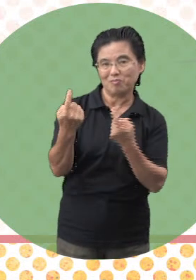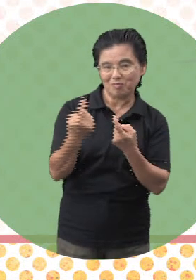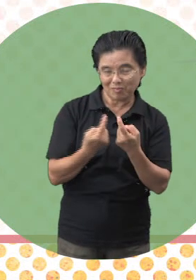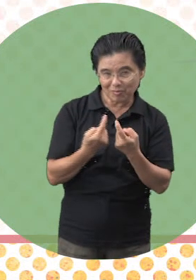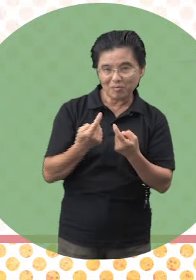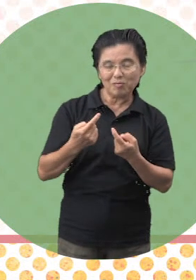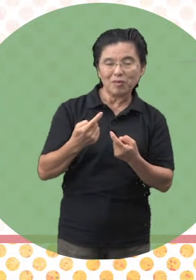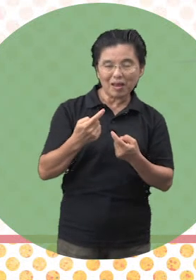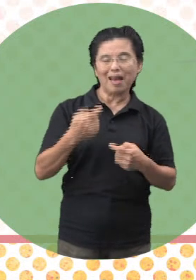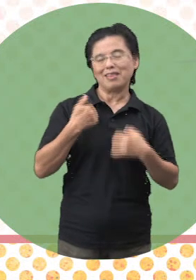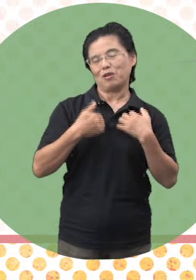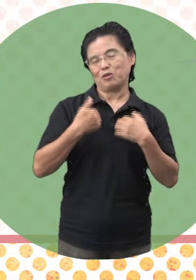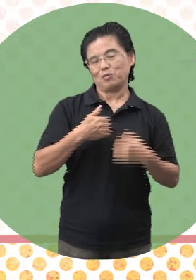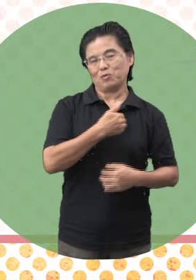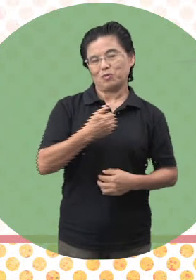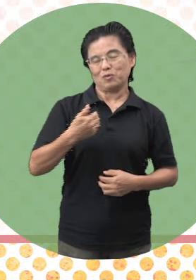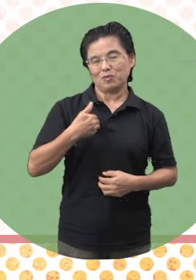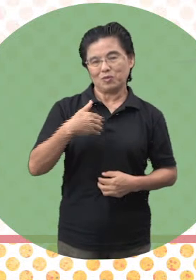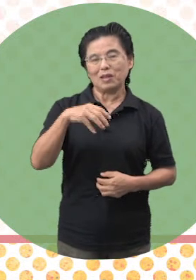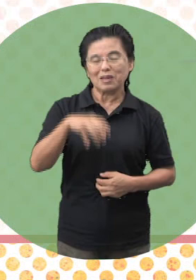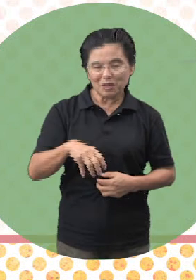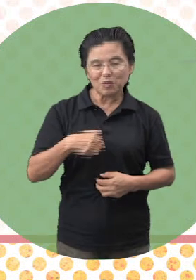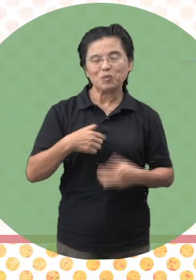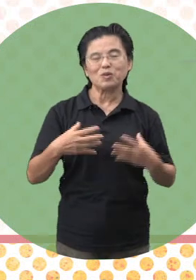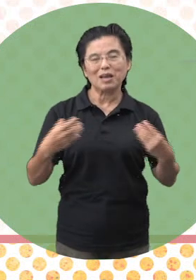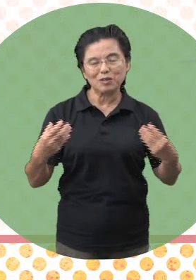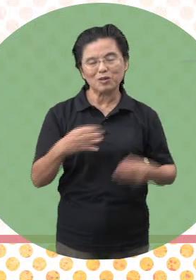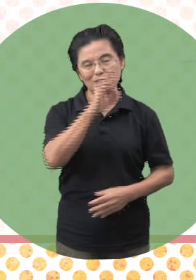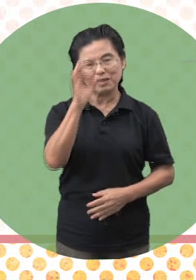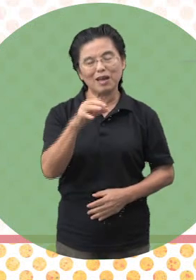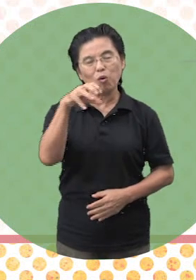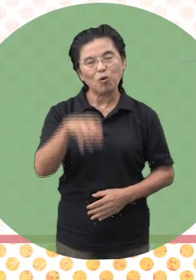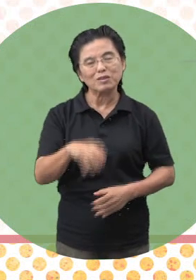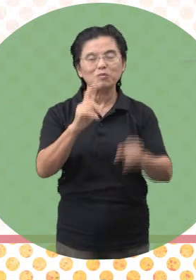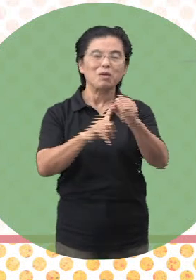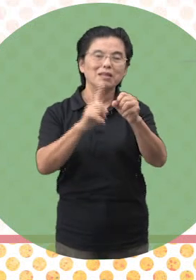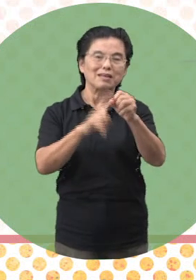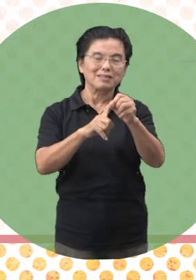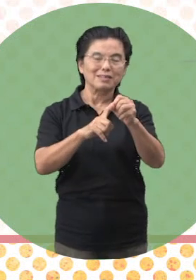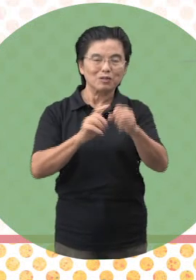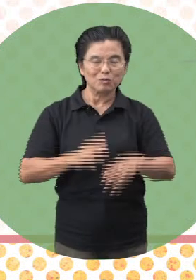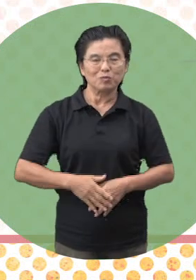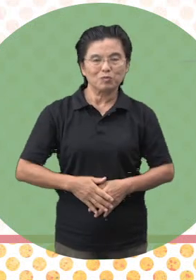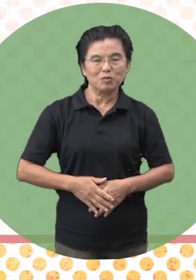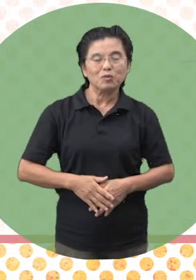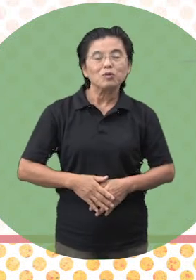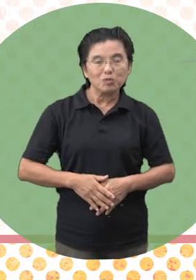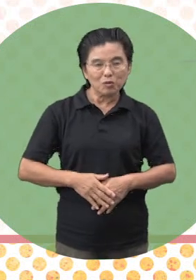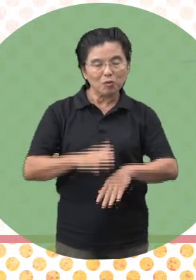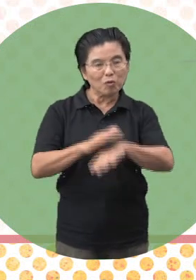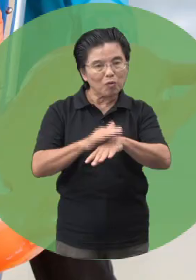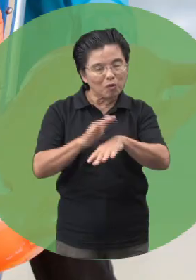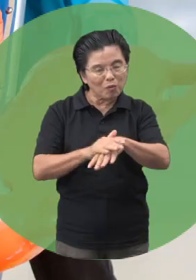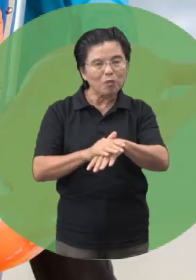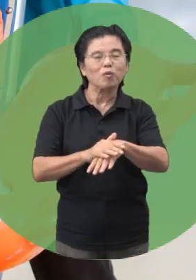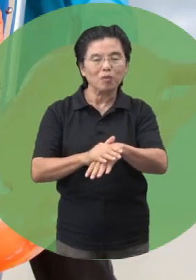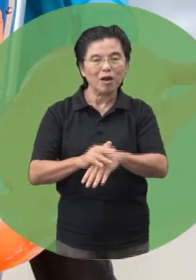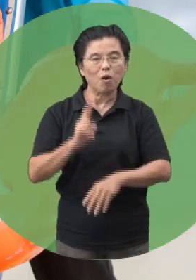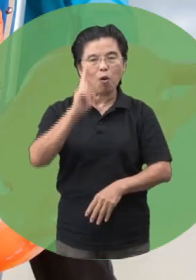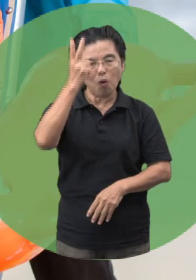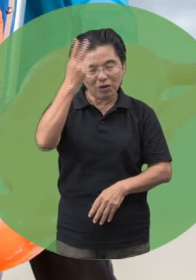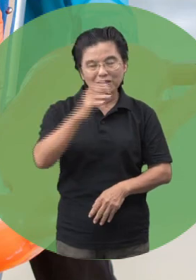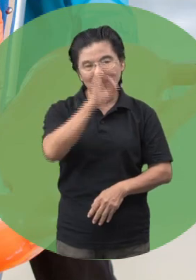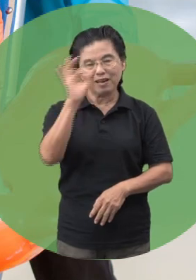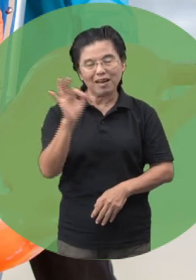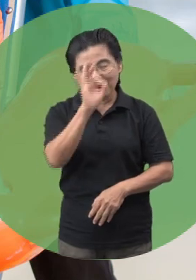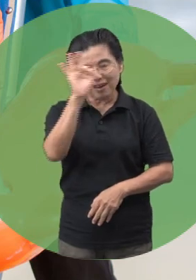ての人が楽しめる優しい観光地を目指しています。そしてその取り組みの一つに、沖縄観